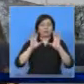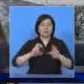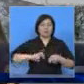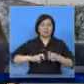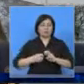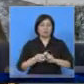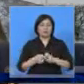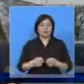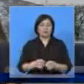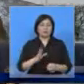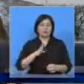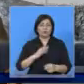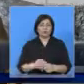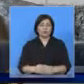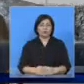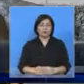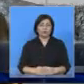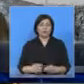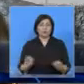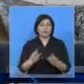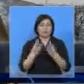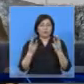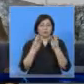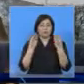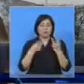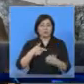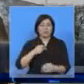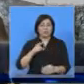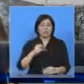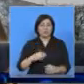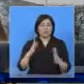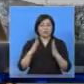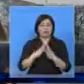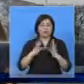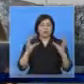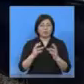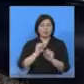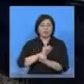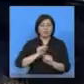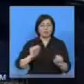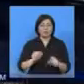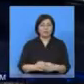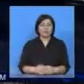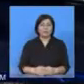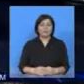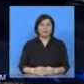яғни жаңа жанғыш сұйықтықтарды және газ баллондарды үйде сақтауға мүлдем болмайды.